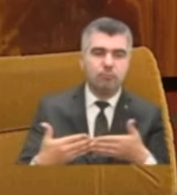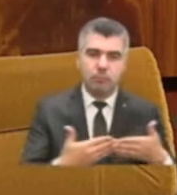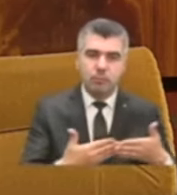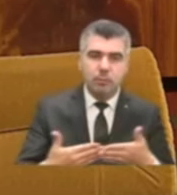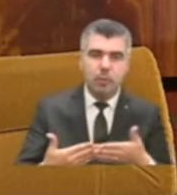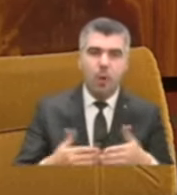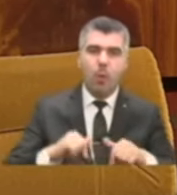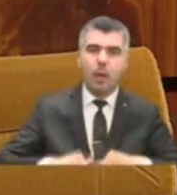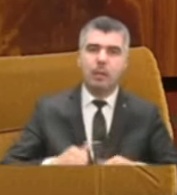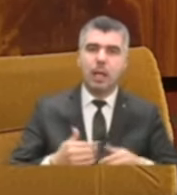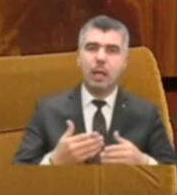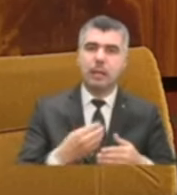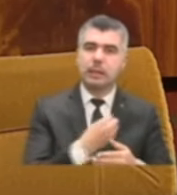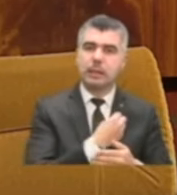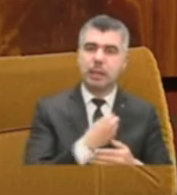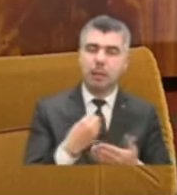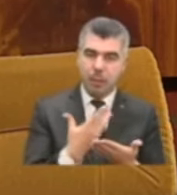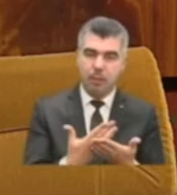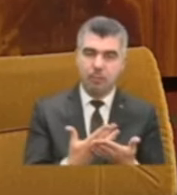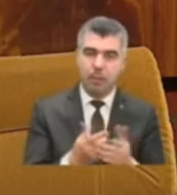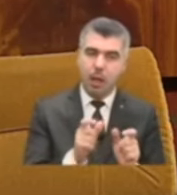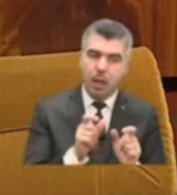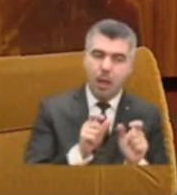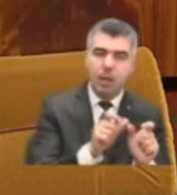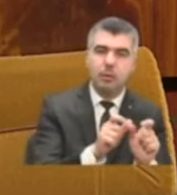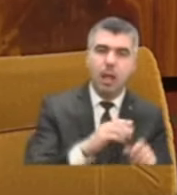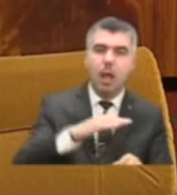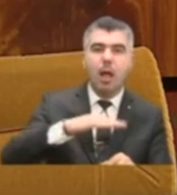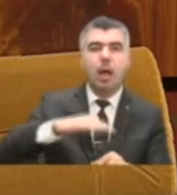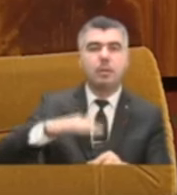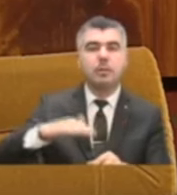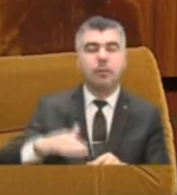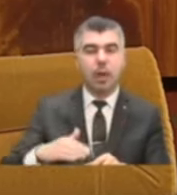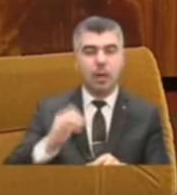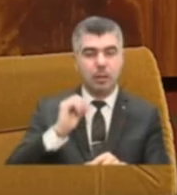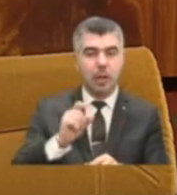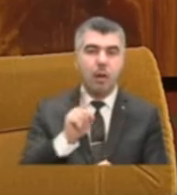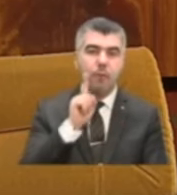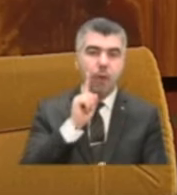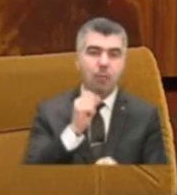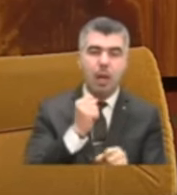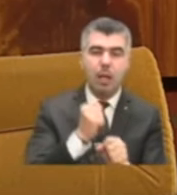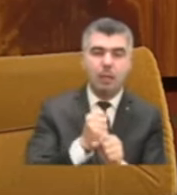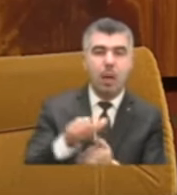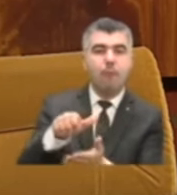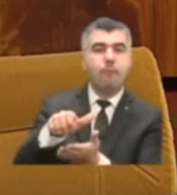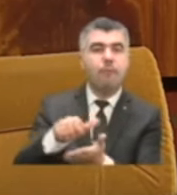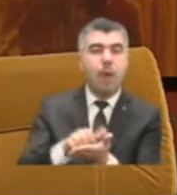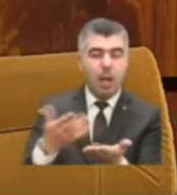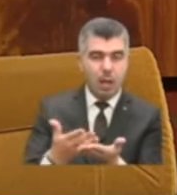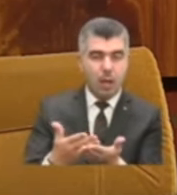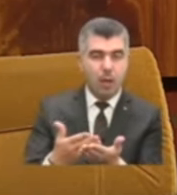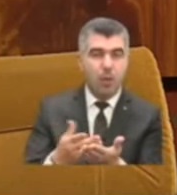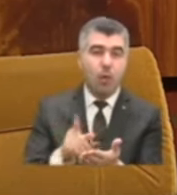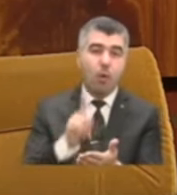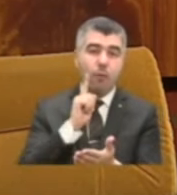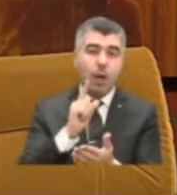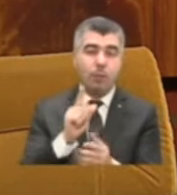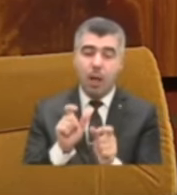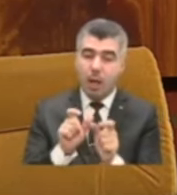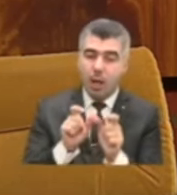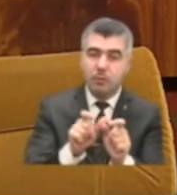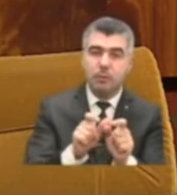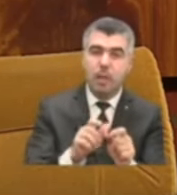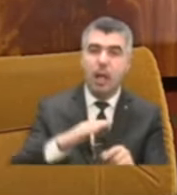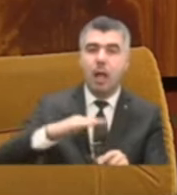الصحه، ديروا كذلك الحاضنات للاطفال خاصه بالنسبه للمراه اللي كتشتغل في الحقول، المراه المزارعه، حيت هاد الحاضنات ديال تخينا